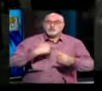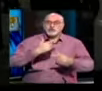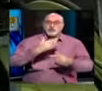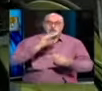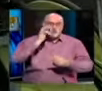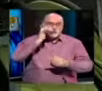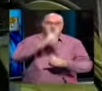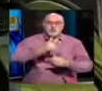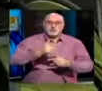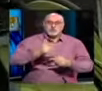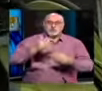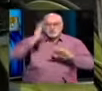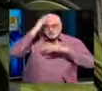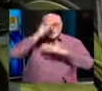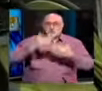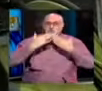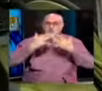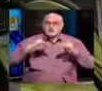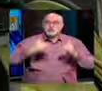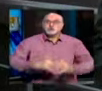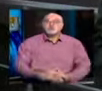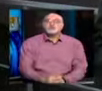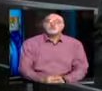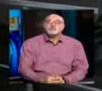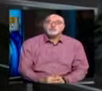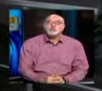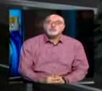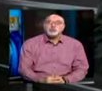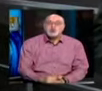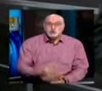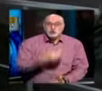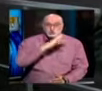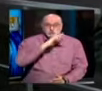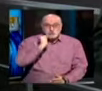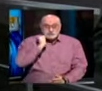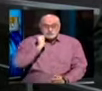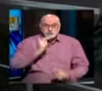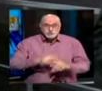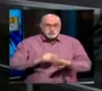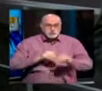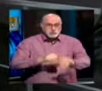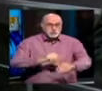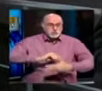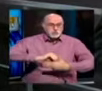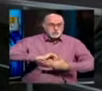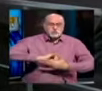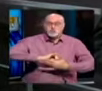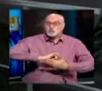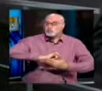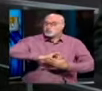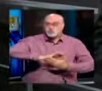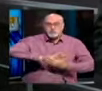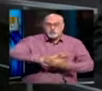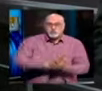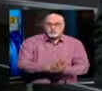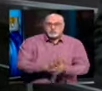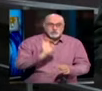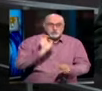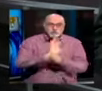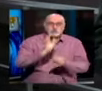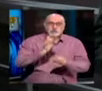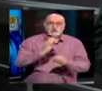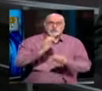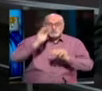هذا الموقف العظيم. فعندما يأمن الاحتلال الإسرائيلي العقاب فإنه حتما يزيد من الجرائم بحق الشعب